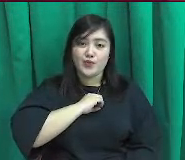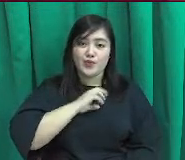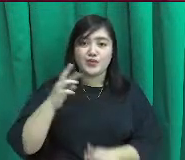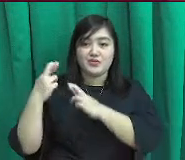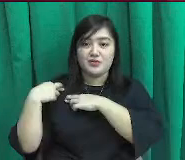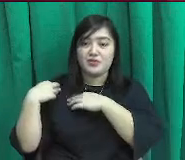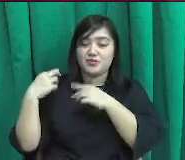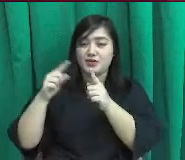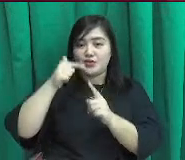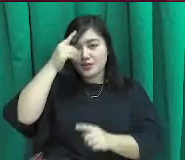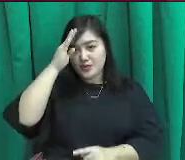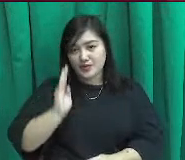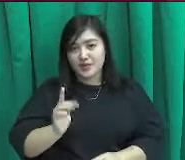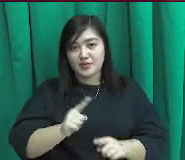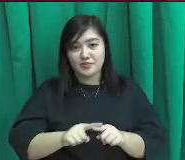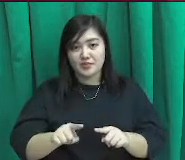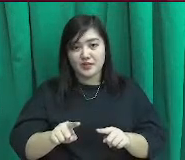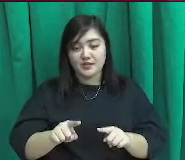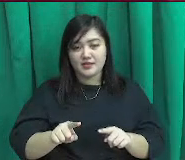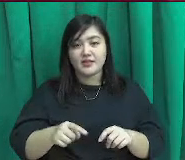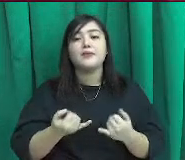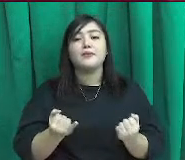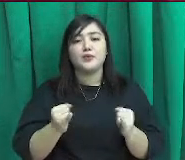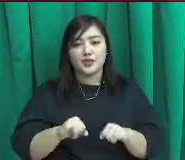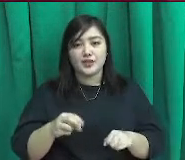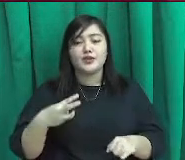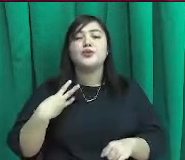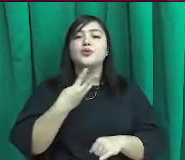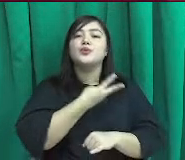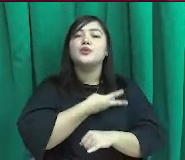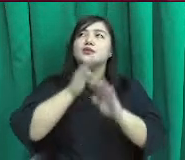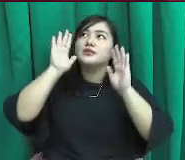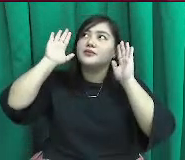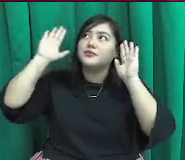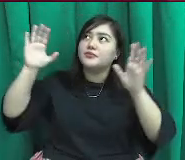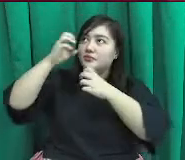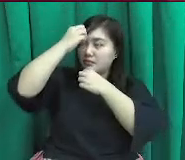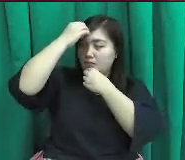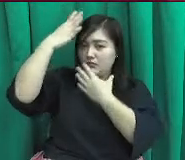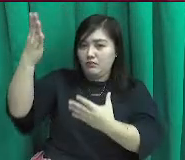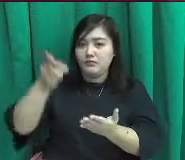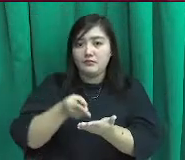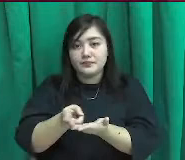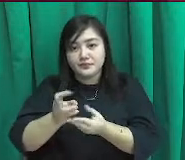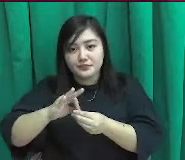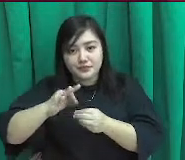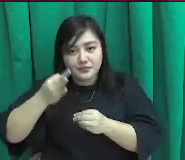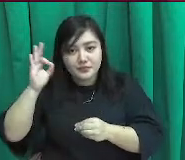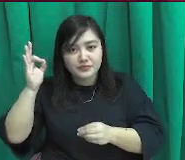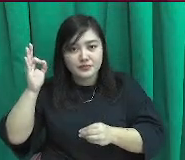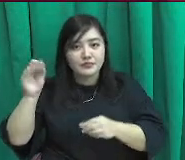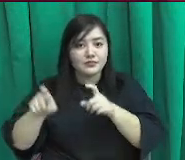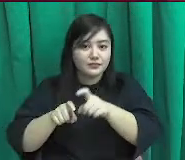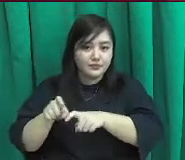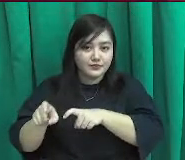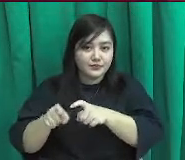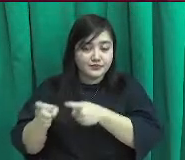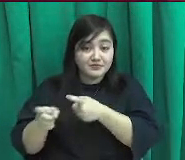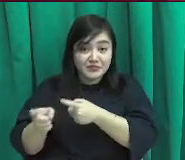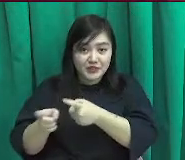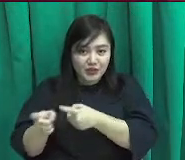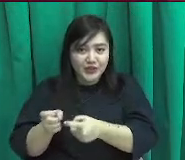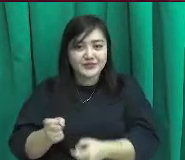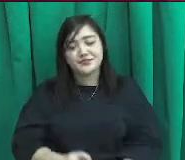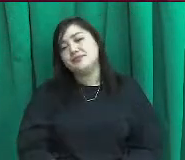this, magpasakop pa rin tayo sa banal na Espiritu. Amen. Ang makakatalo pa rin dyan ay magpasakop natin sa banal na Espiritu. Amen. Yeah. Sir